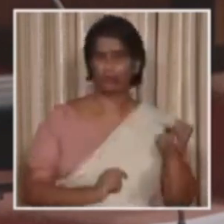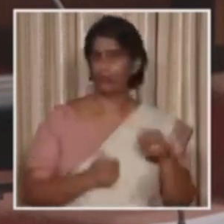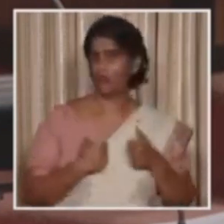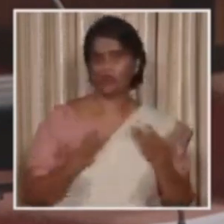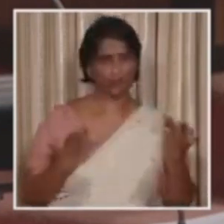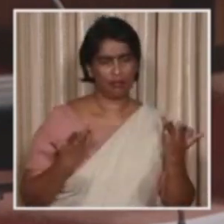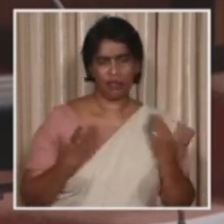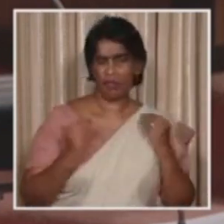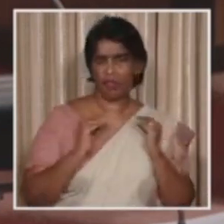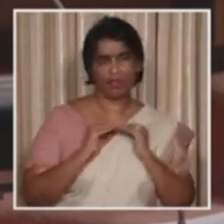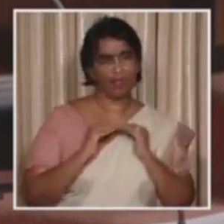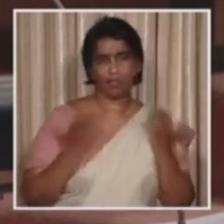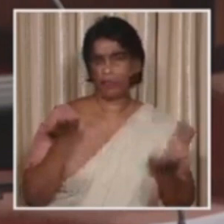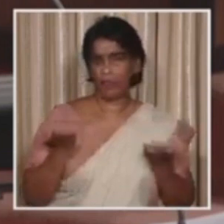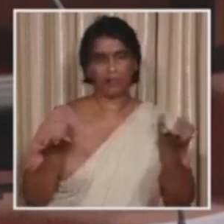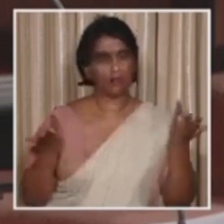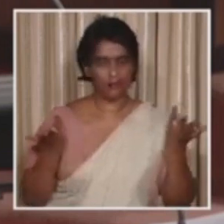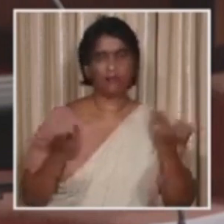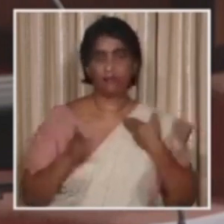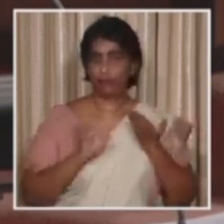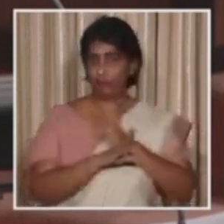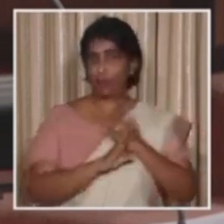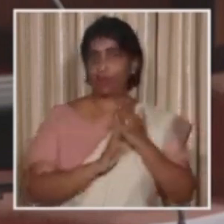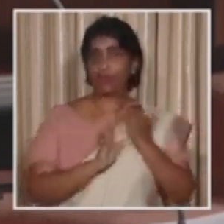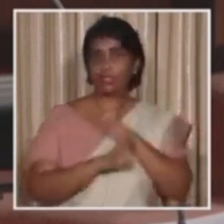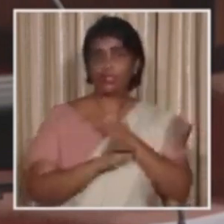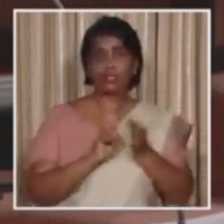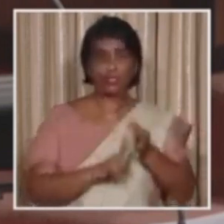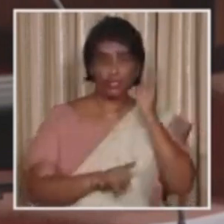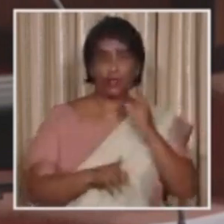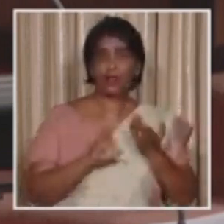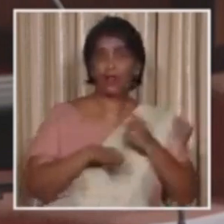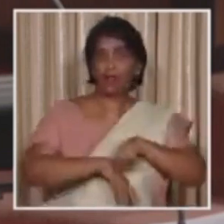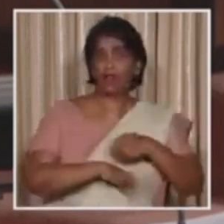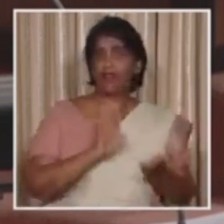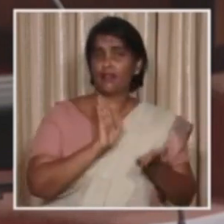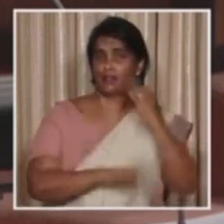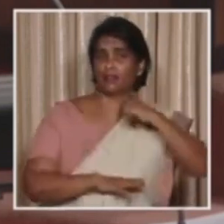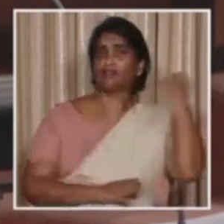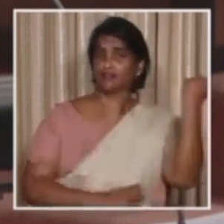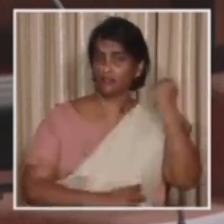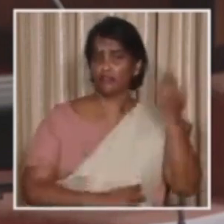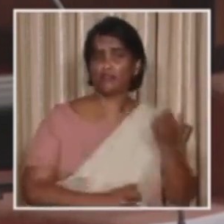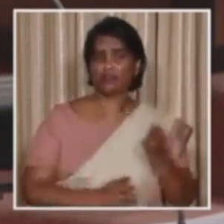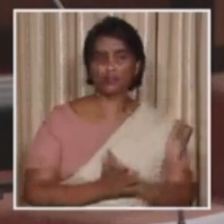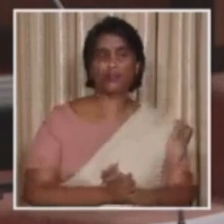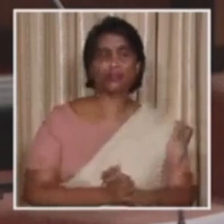தெரியவில்லை. எனக்கு முன் பேசிய முன்னாள் ஜனாதிபதி அவர்கள் கூடுதலான நேரத்தை எடுத்துக்கொண்டார்.